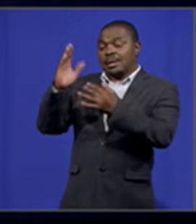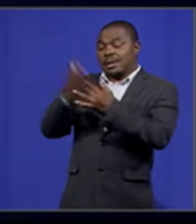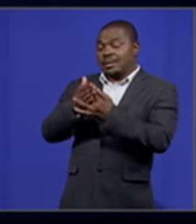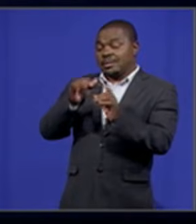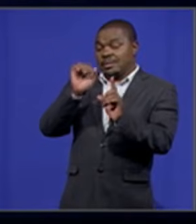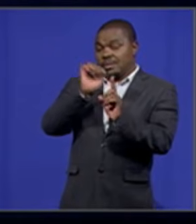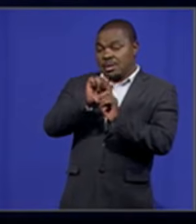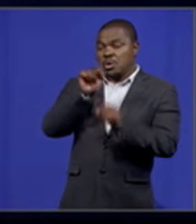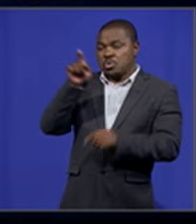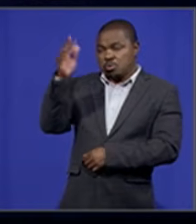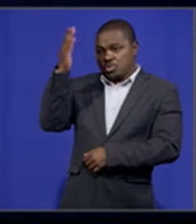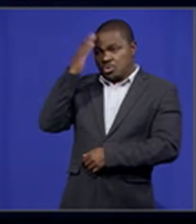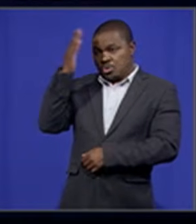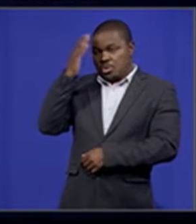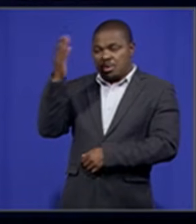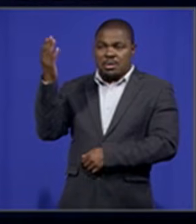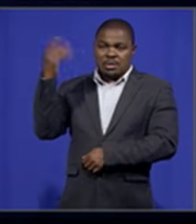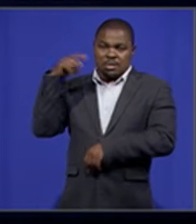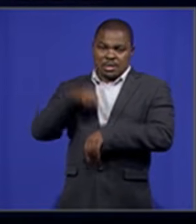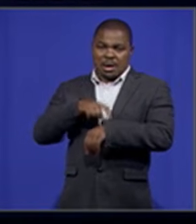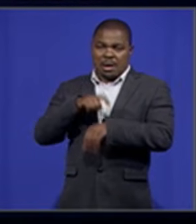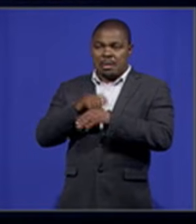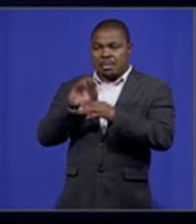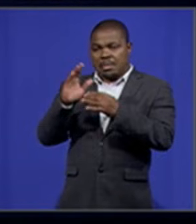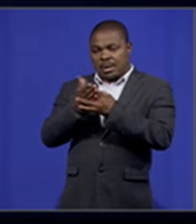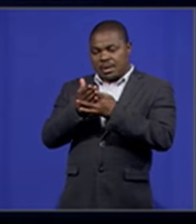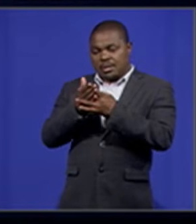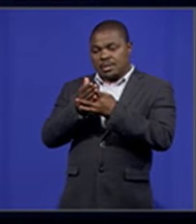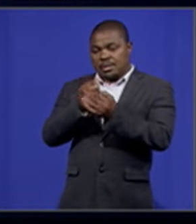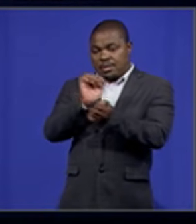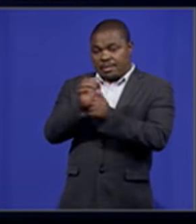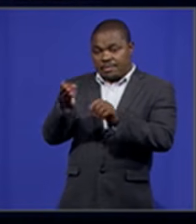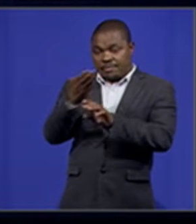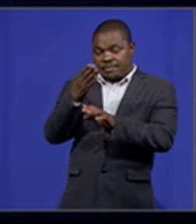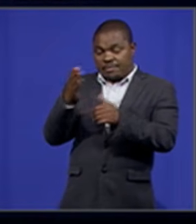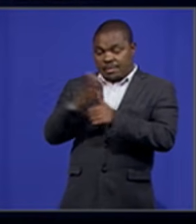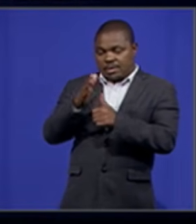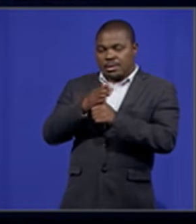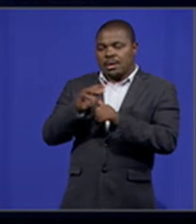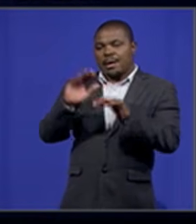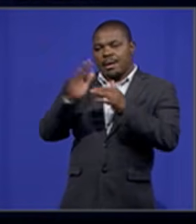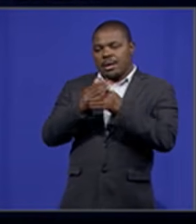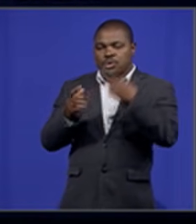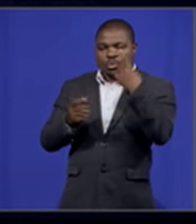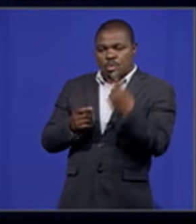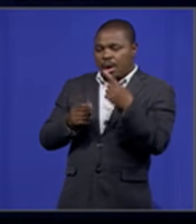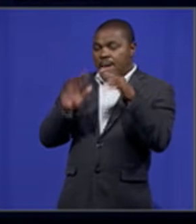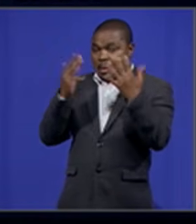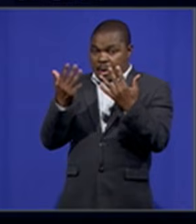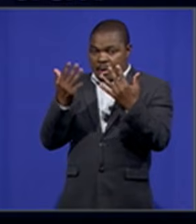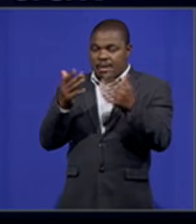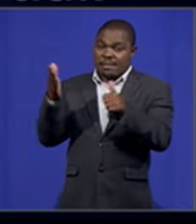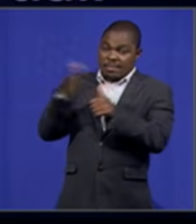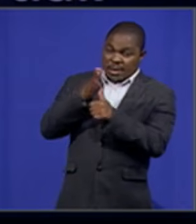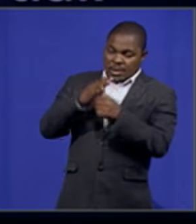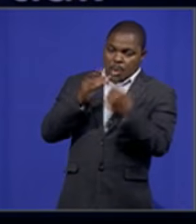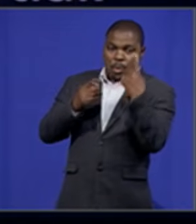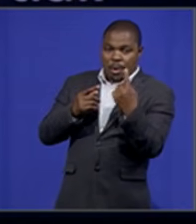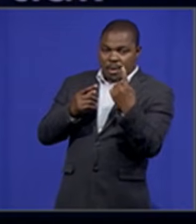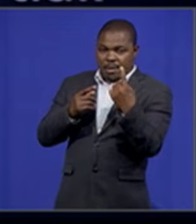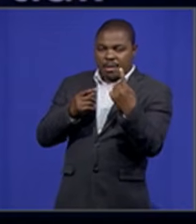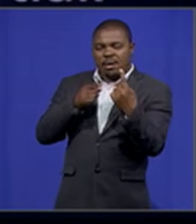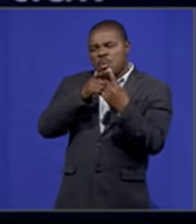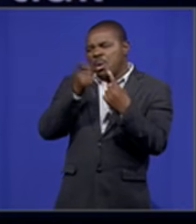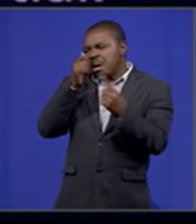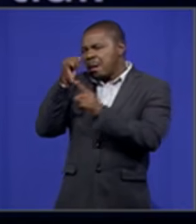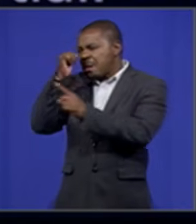ga bjale ra tseba gore ge a be a golegwa o ba lebane le melato e senyane mo e le gore go thomile ka molato o teo e le gore e be le wa maitekelo a polao fa e le gore